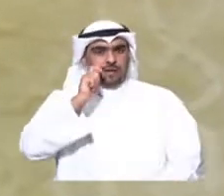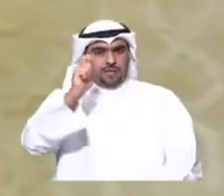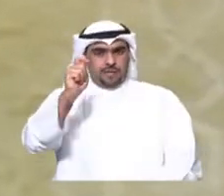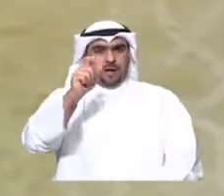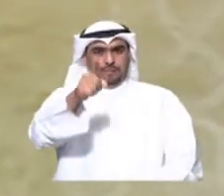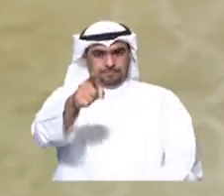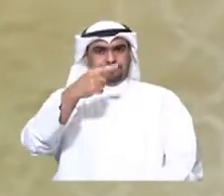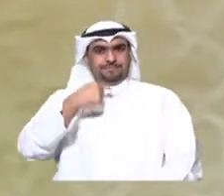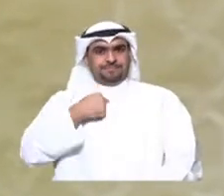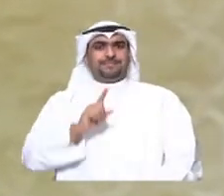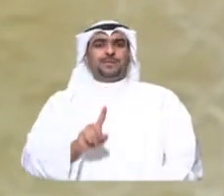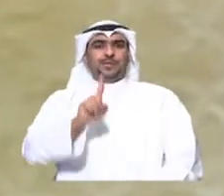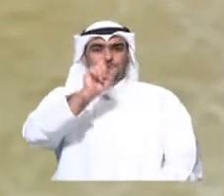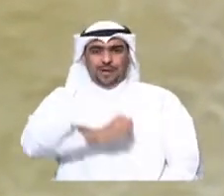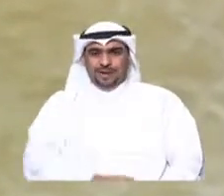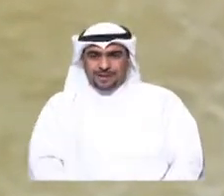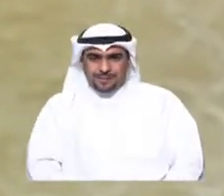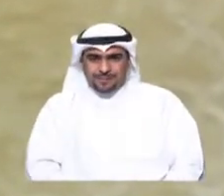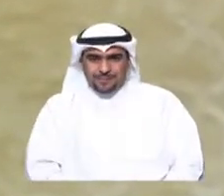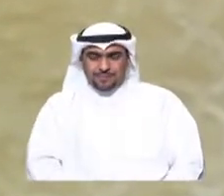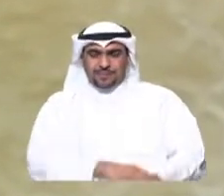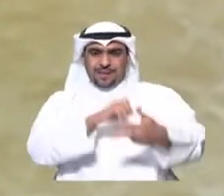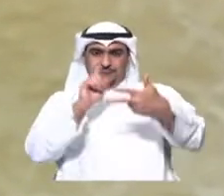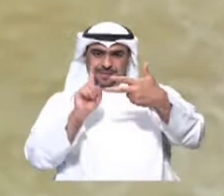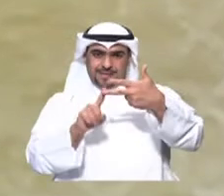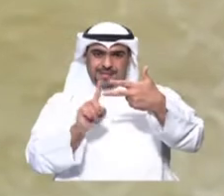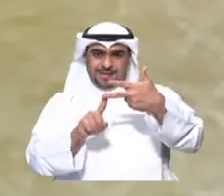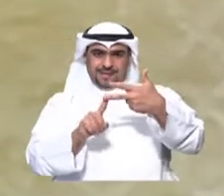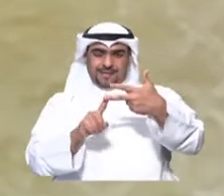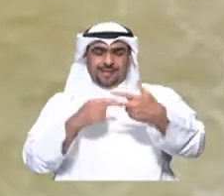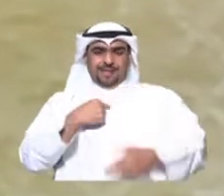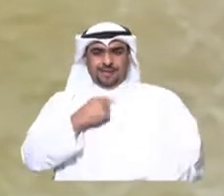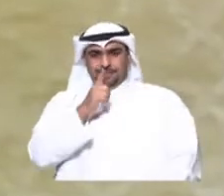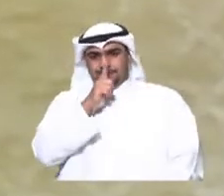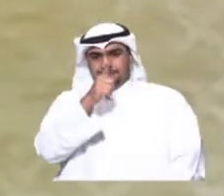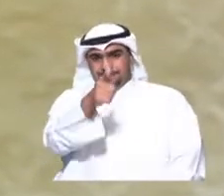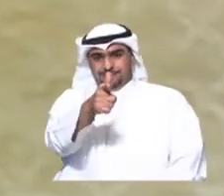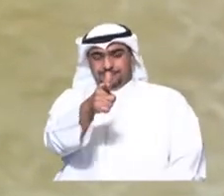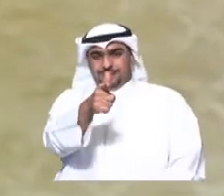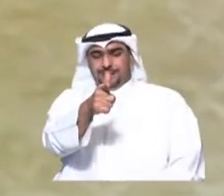مجددا. وكذلك نقلت كذلك الثناء والإشادة